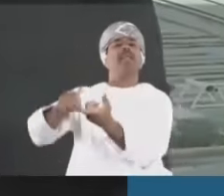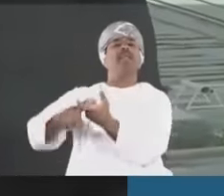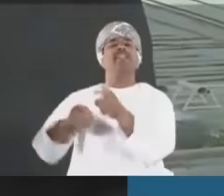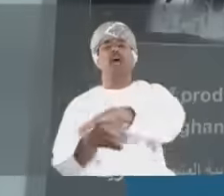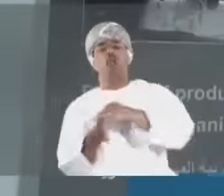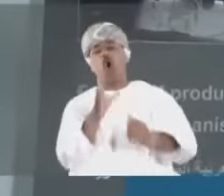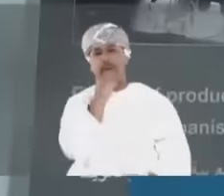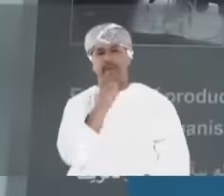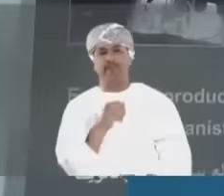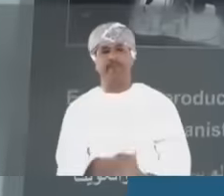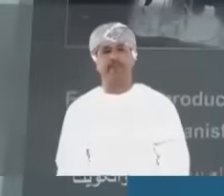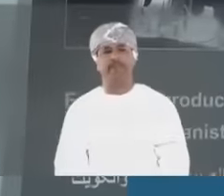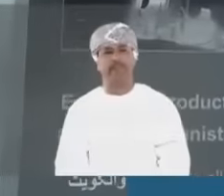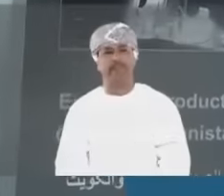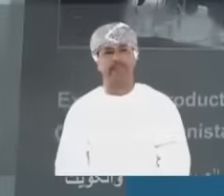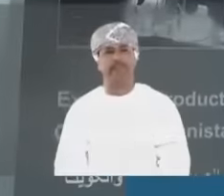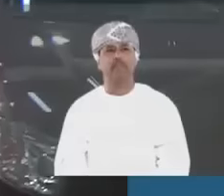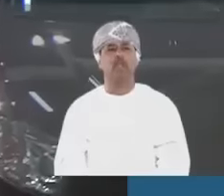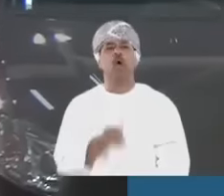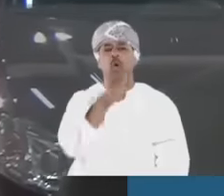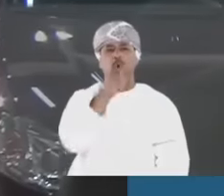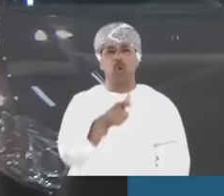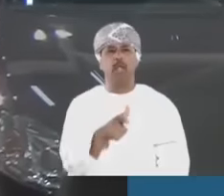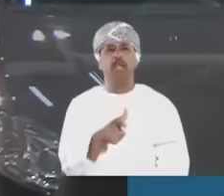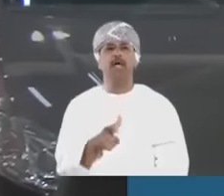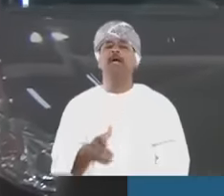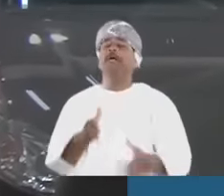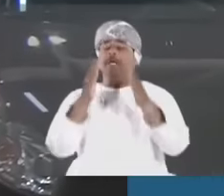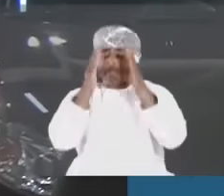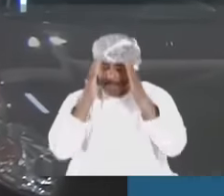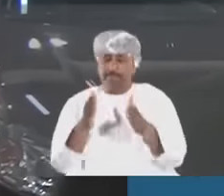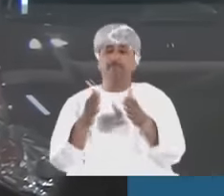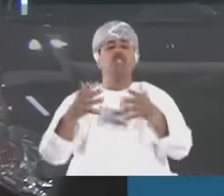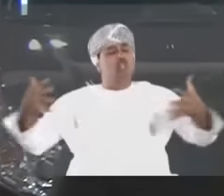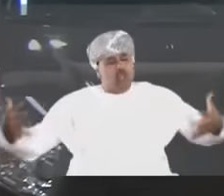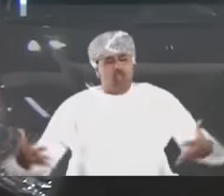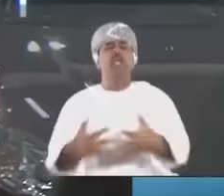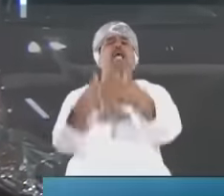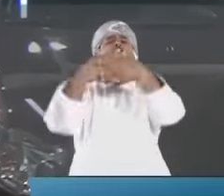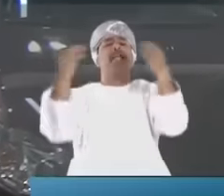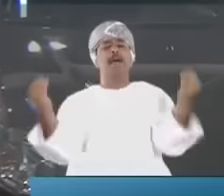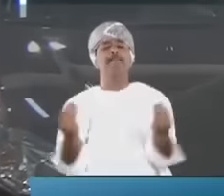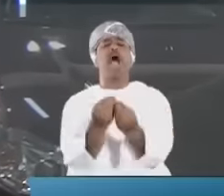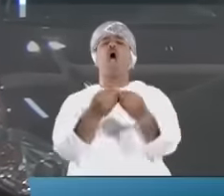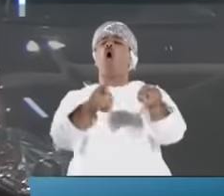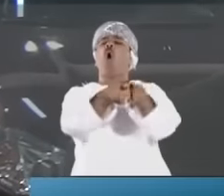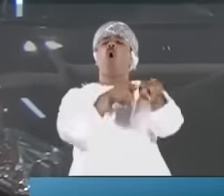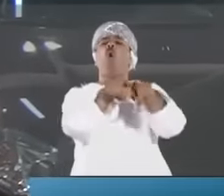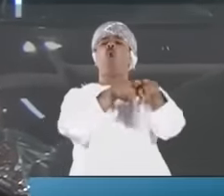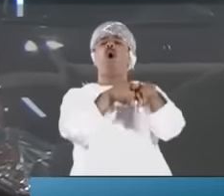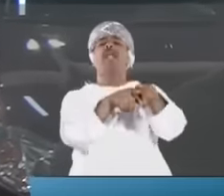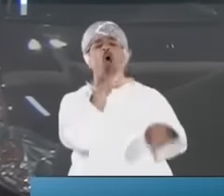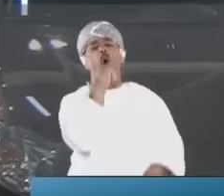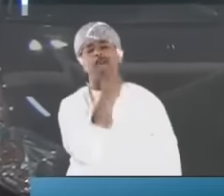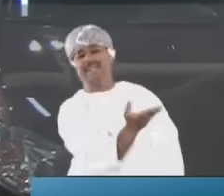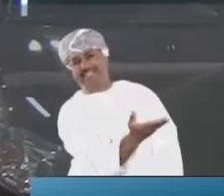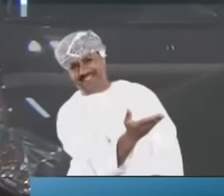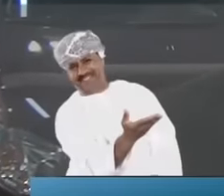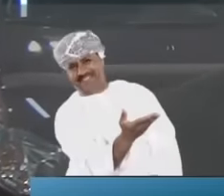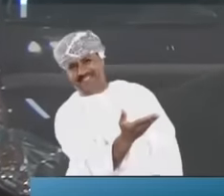السلطنة. نحن حريصون على أن نخلق شراكات مع إخواننا العمانيين،